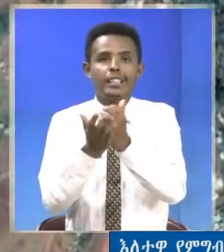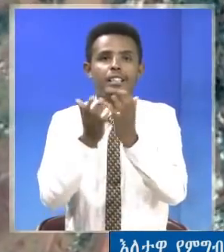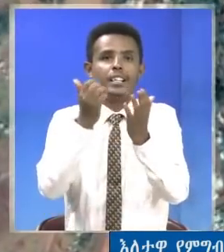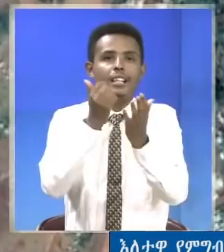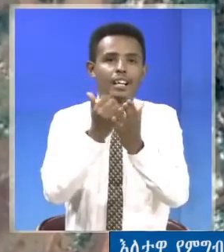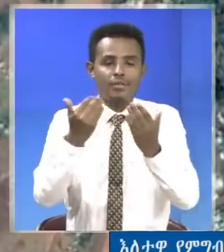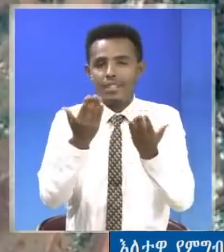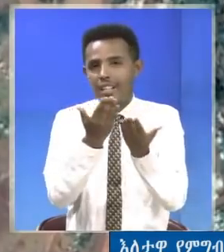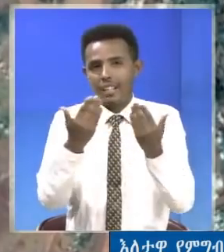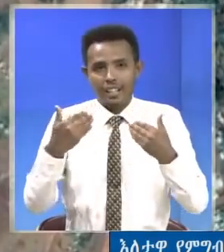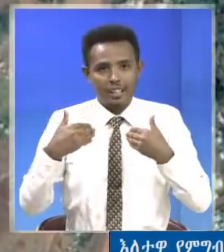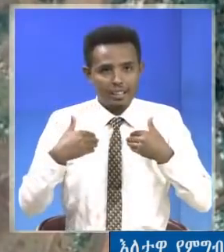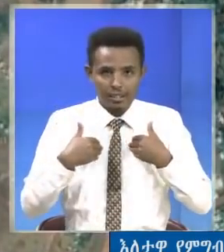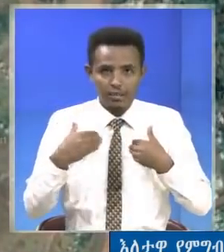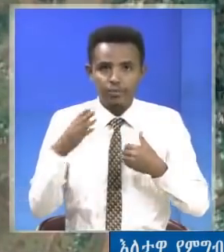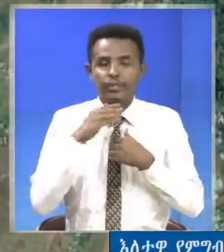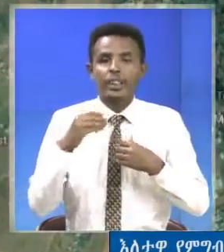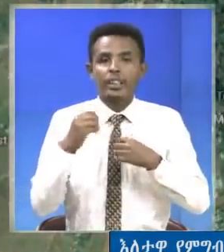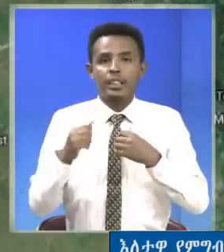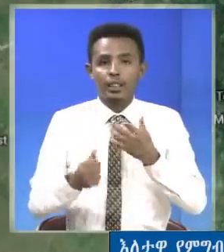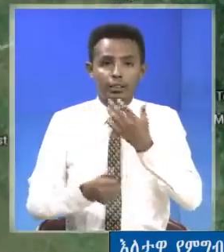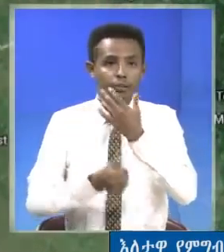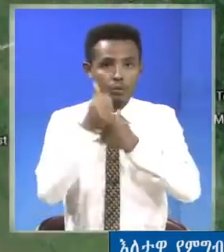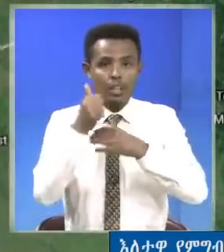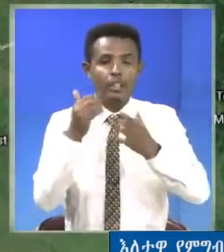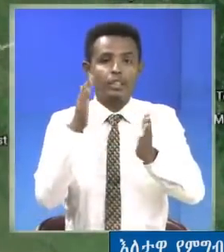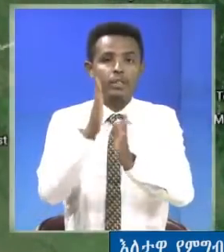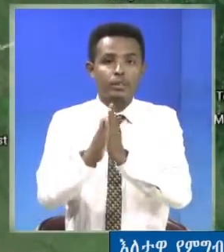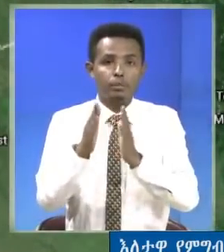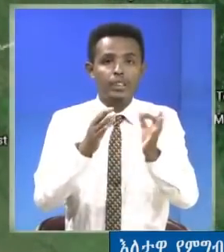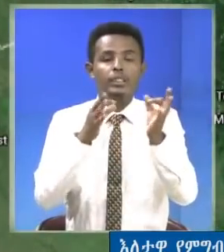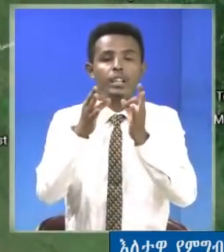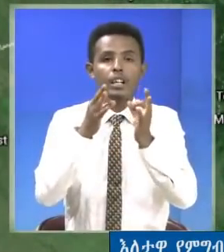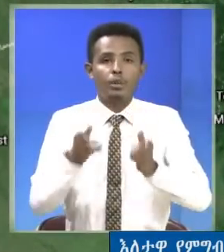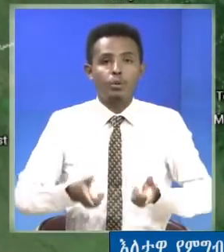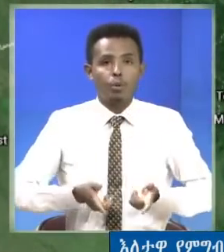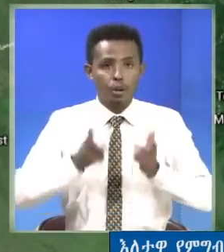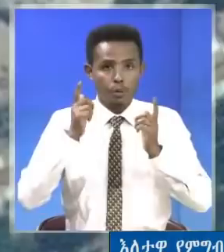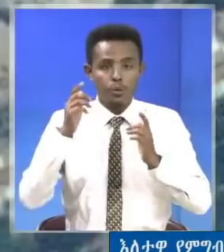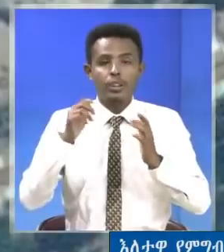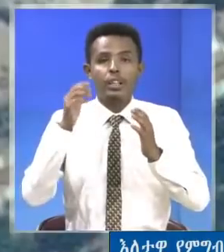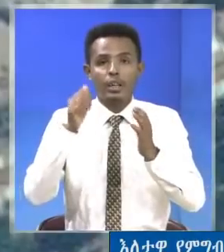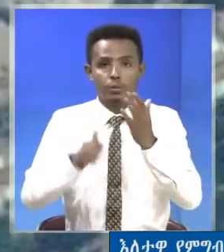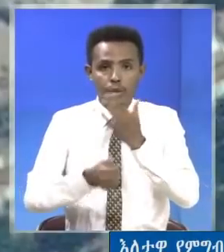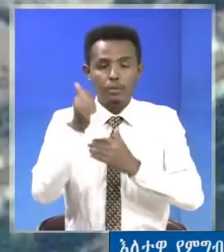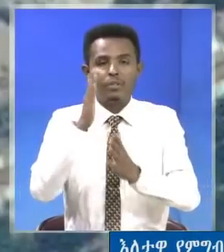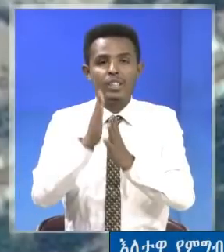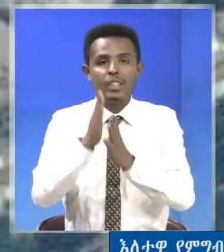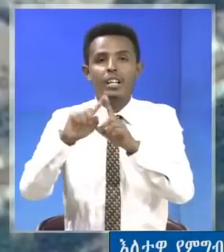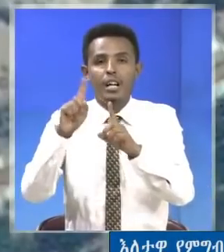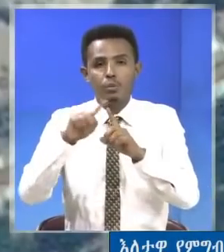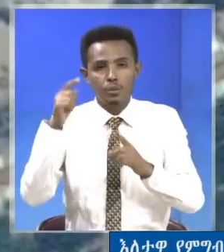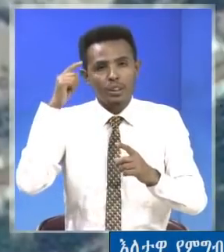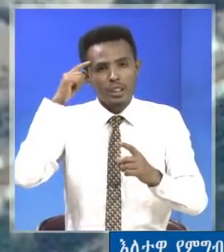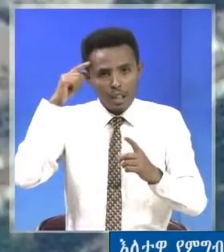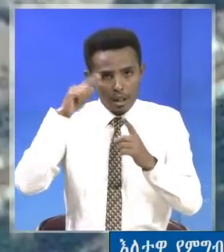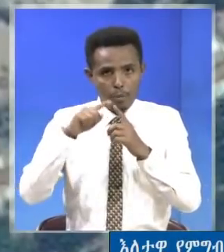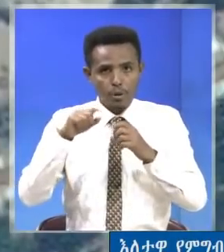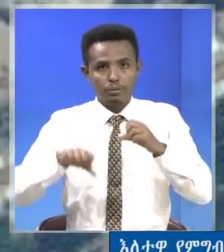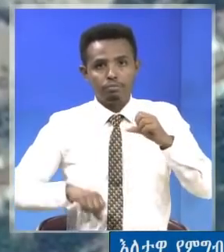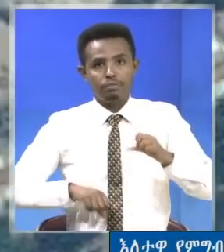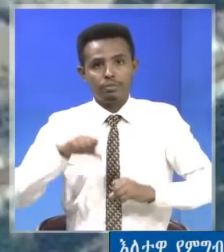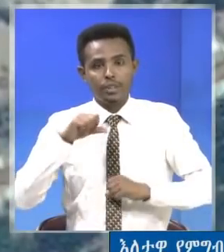ደራሽ አለምና። የታጠቁ ኃይሎች ጥቃት እንዳደረሱባቸው የገለጹት ነዋሪዎቹም ጥቃቱን የሚፈጽሙት የተለያዩ እኩይ ዓላማዎችን አንግቦ